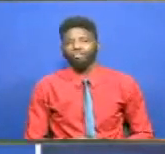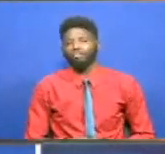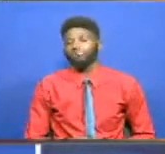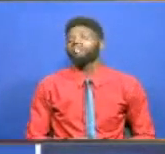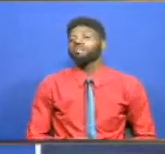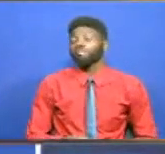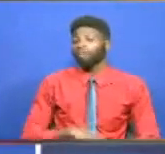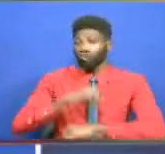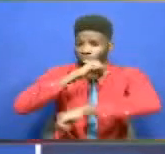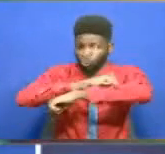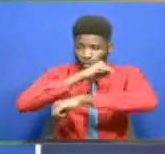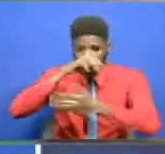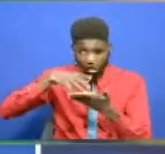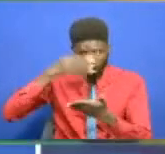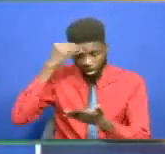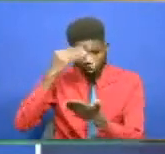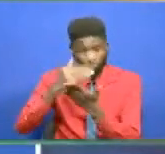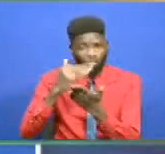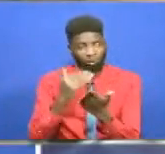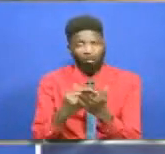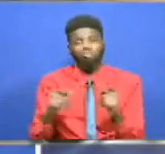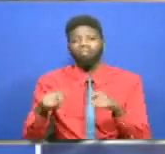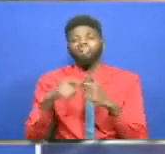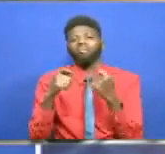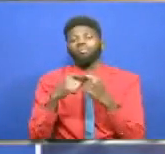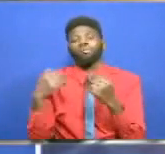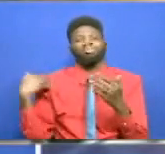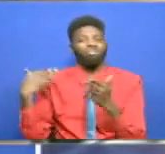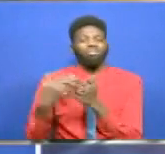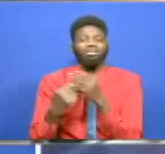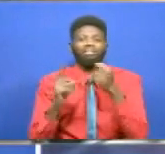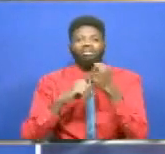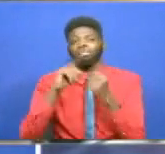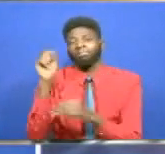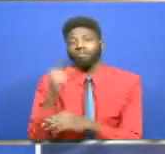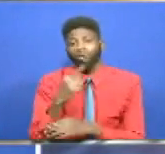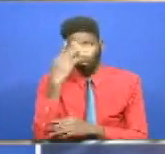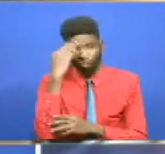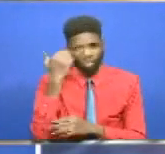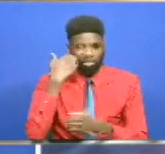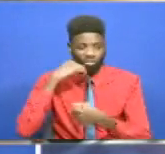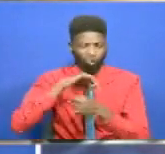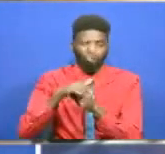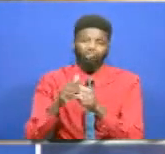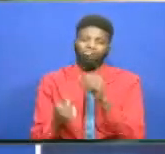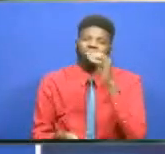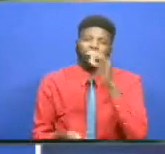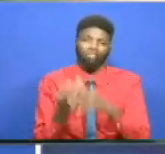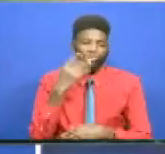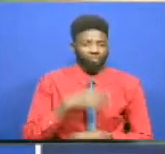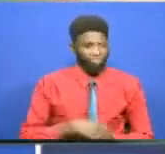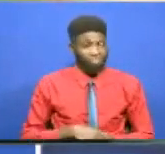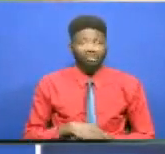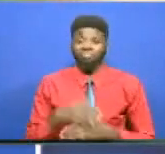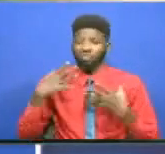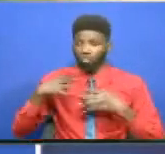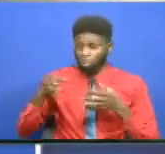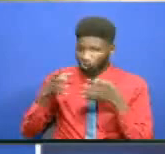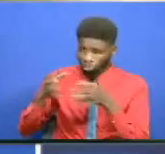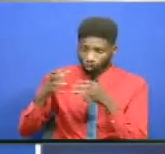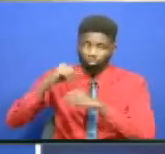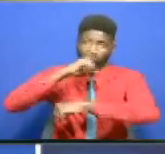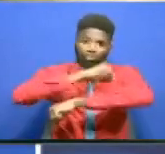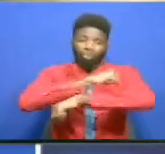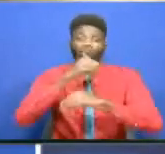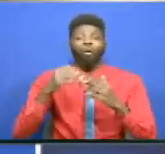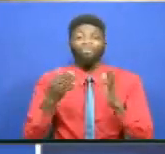kuvurugwa kwa miezi sita iliyopita kutokana na chamko la virusi vya corona nchini, shinikizo za kutaka taasisi hizo za masomo kufunguliwa